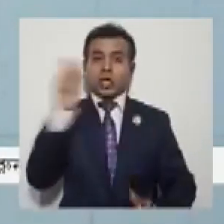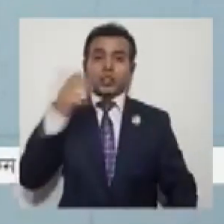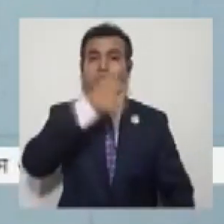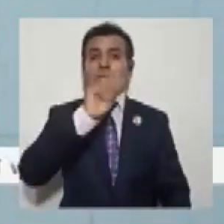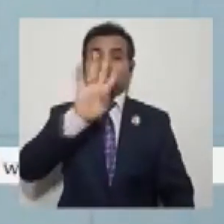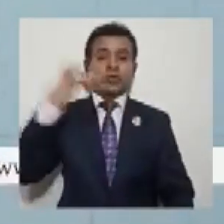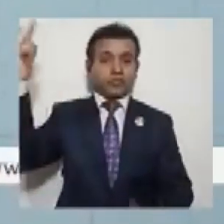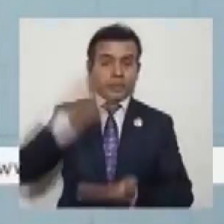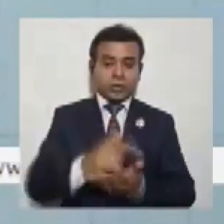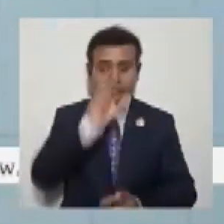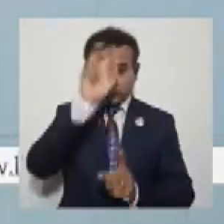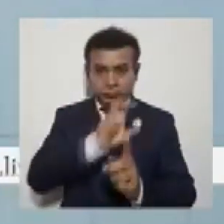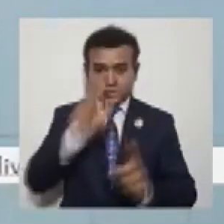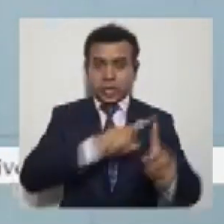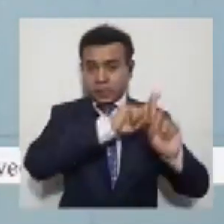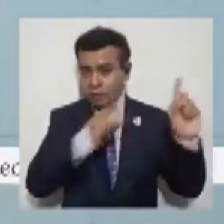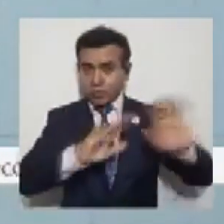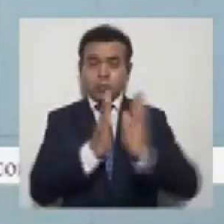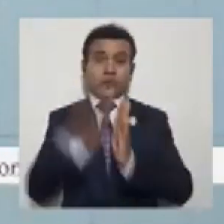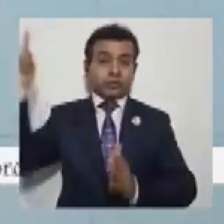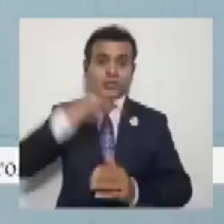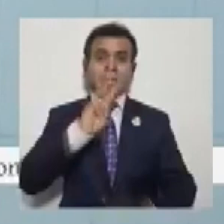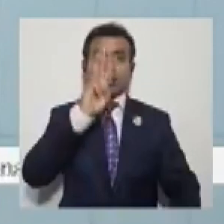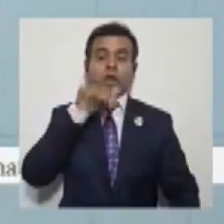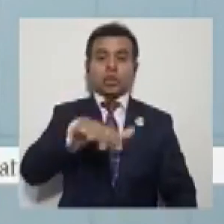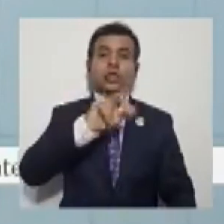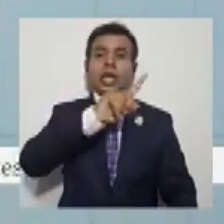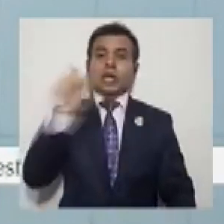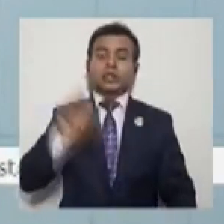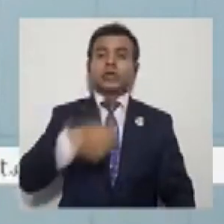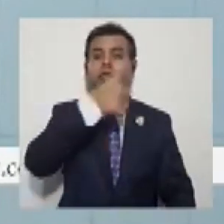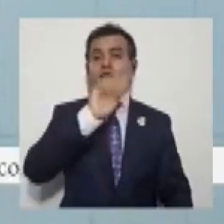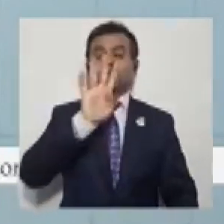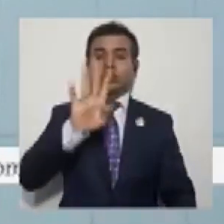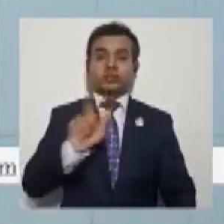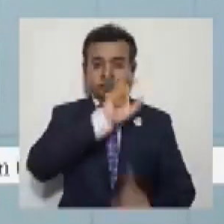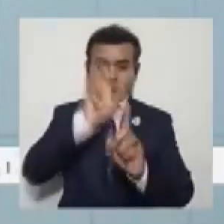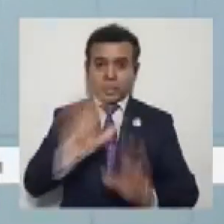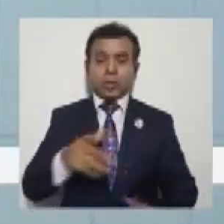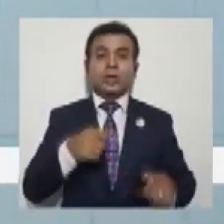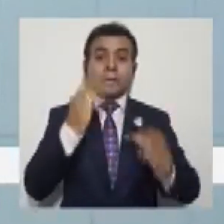3,27,662 জনকে। সমুদ্র বন্দরে স্ক্রিনিং হয়েছে 24 ঘন্টায় 184 জন এবং এ পর্যন্ত